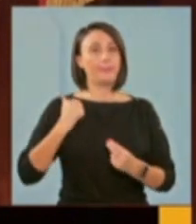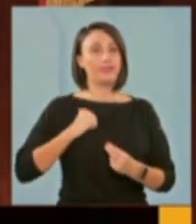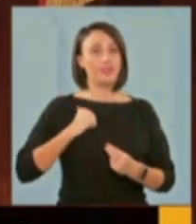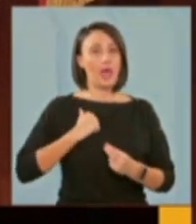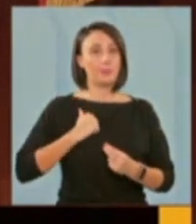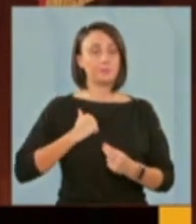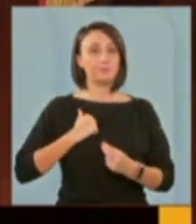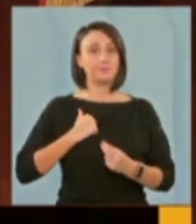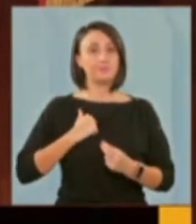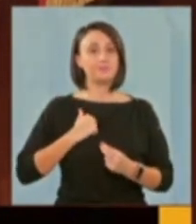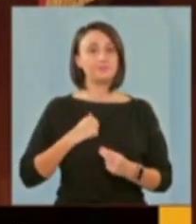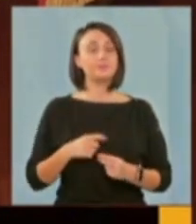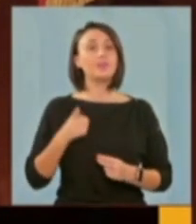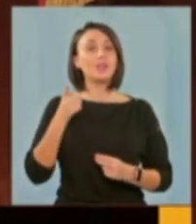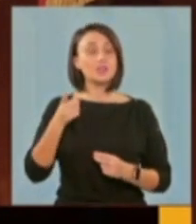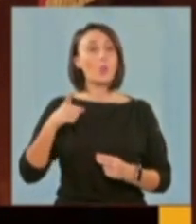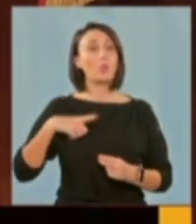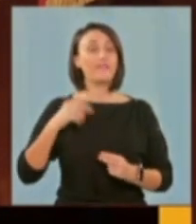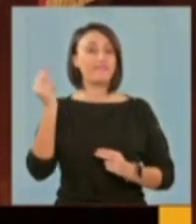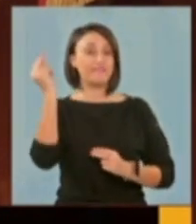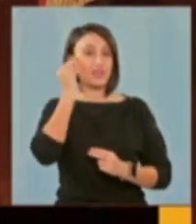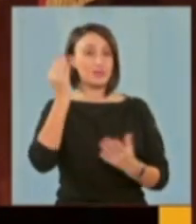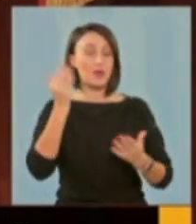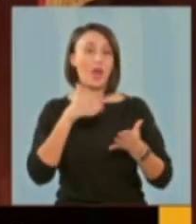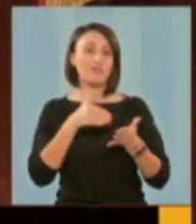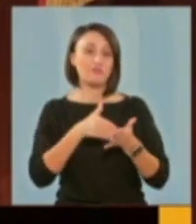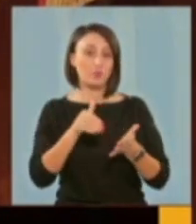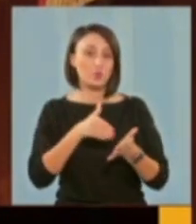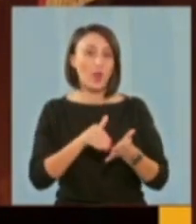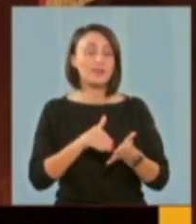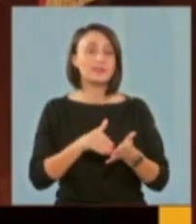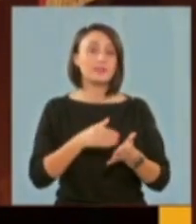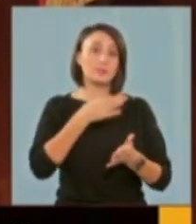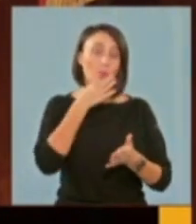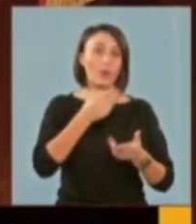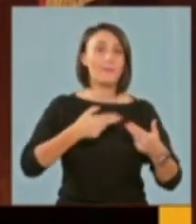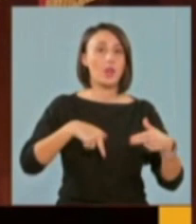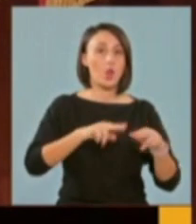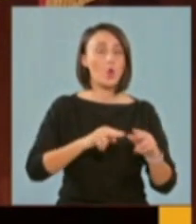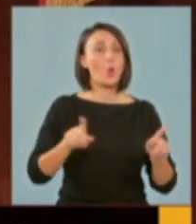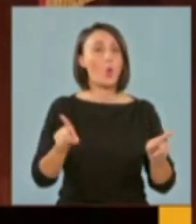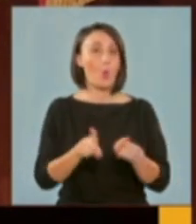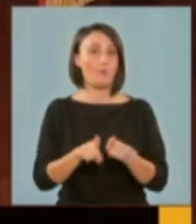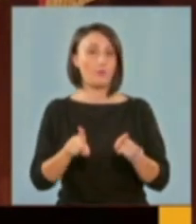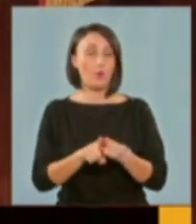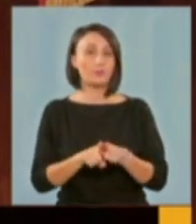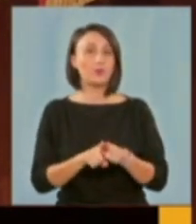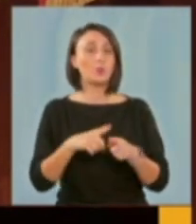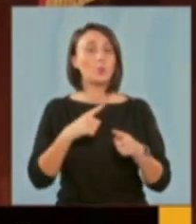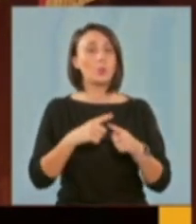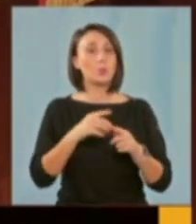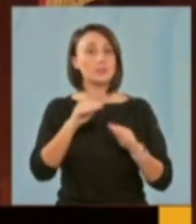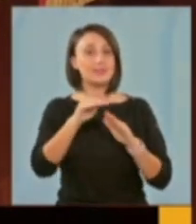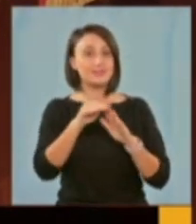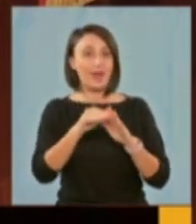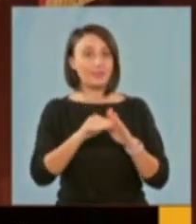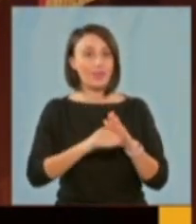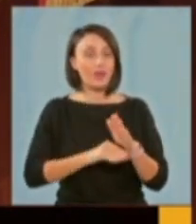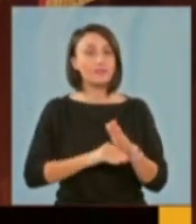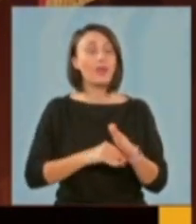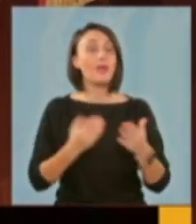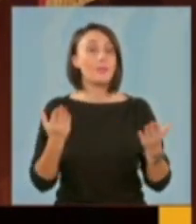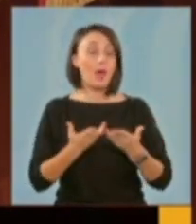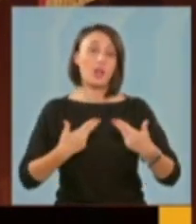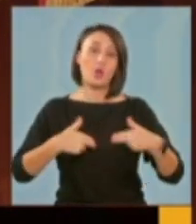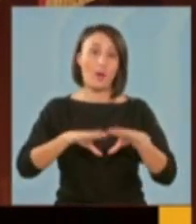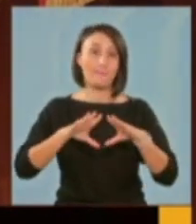asemenea un învățământ care funcționează, spunem noi, în conformitate cu standardele pe